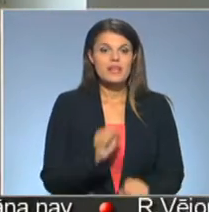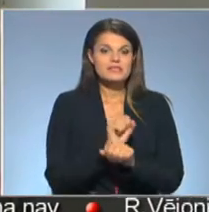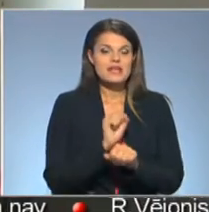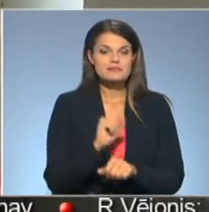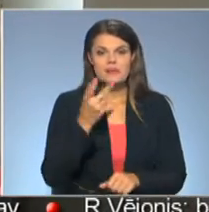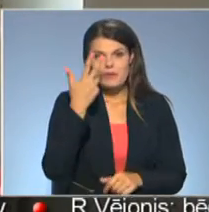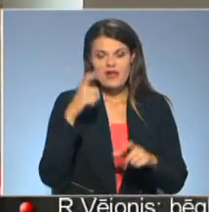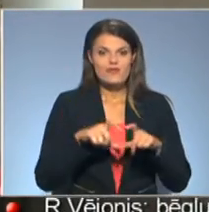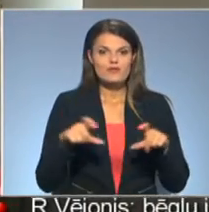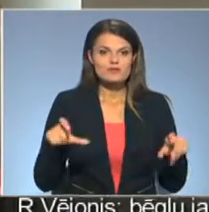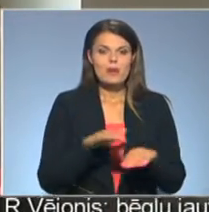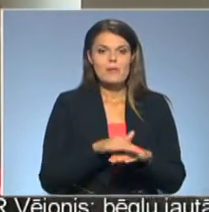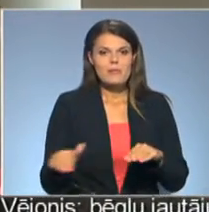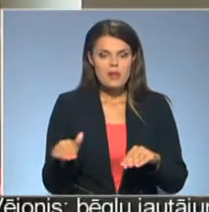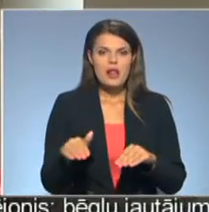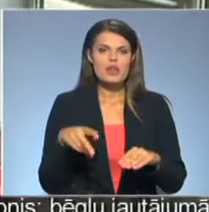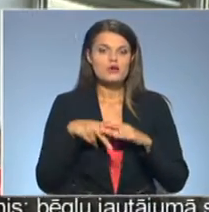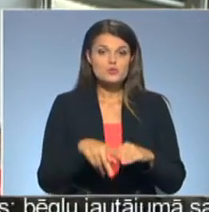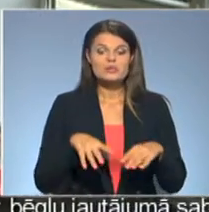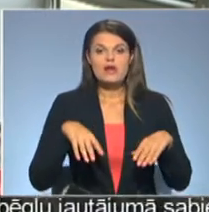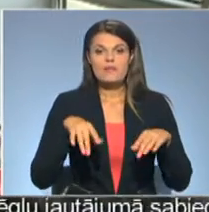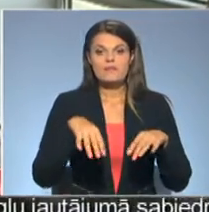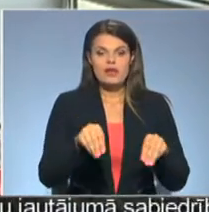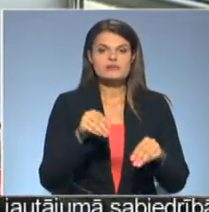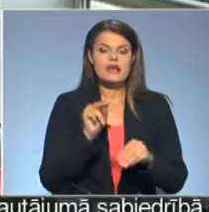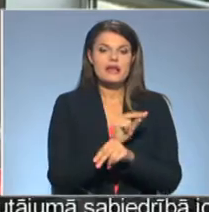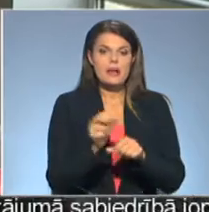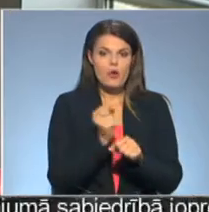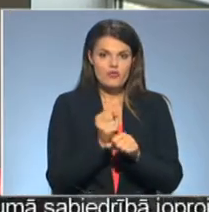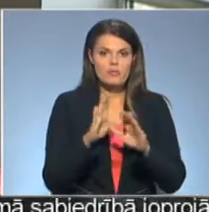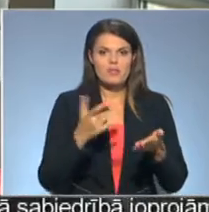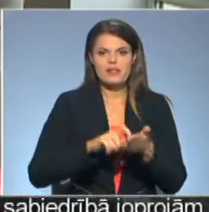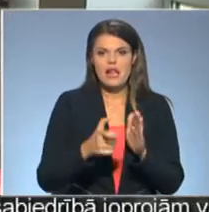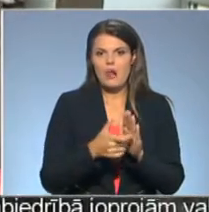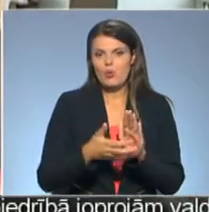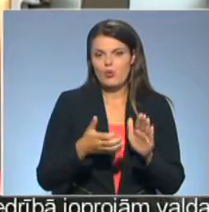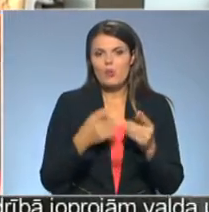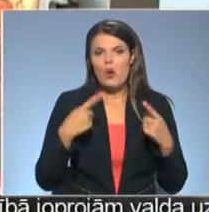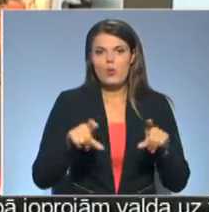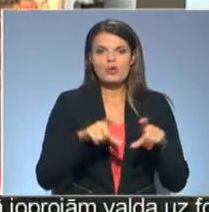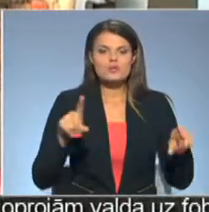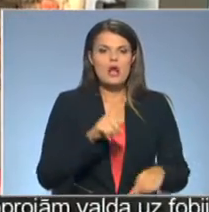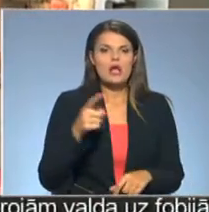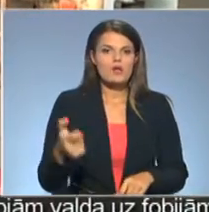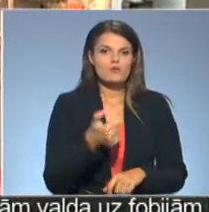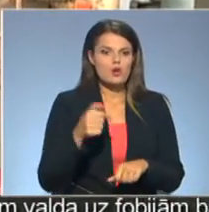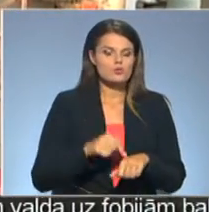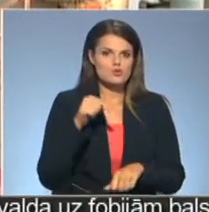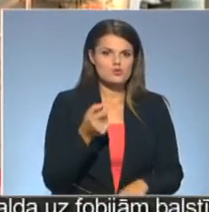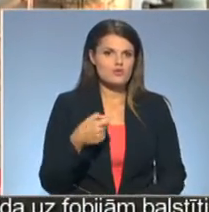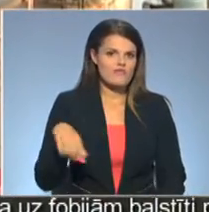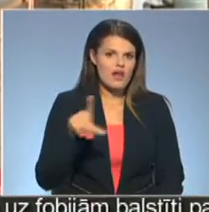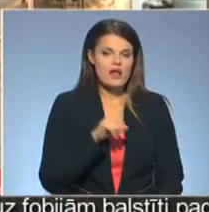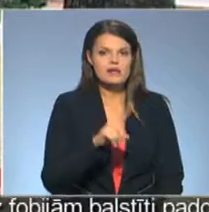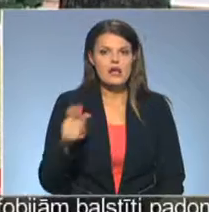Salaspils pirmajā vidusskolā pilnā sparā arī remontdarbi, bet tās neglābj no telpu trūkumu, ko skola ar katru gadu izjūt aizvien vairāk. Katru